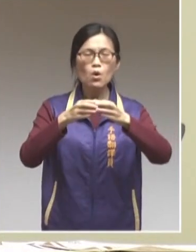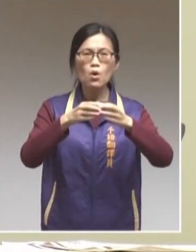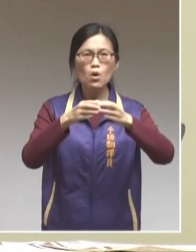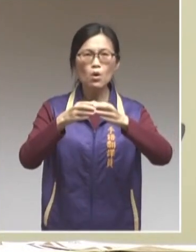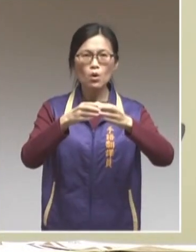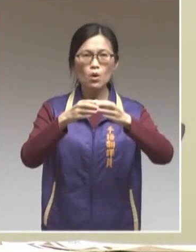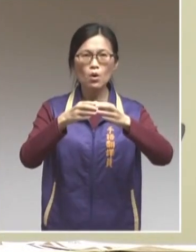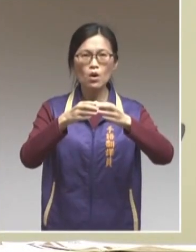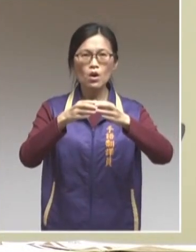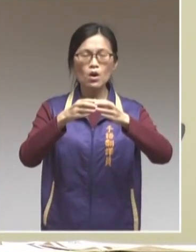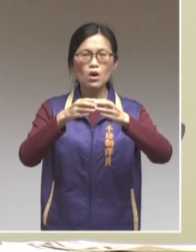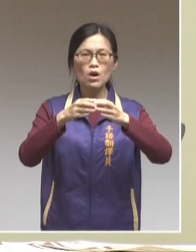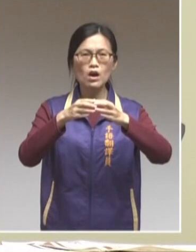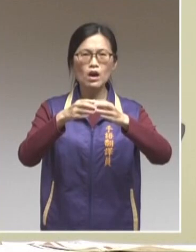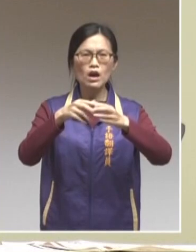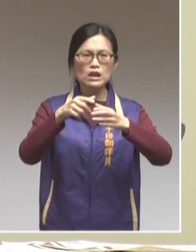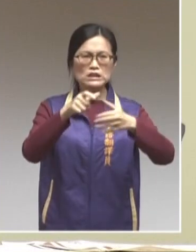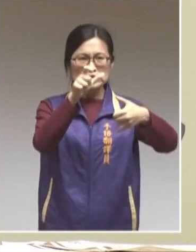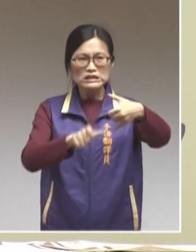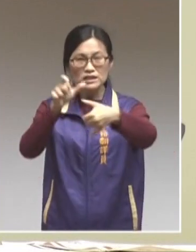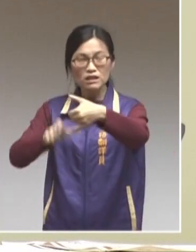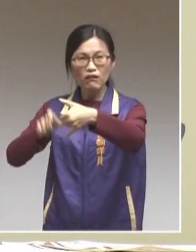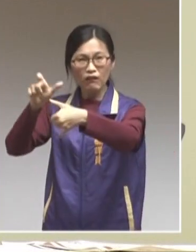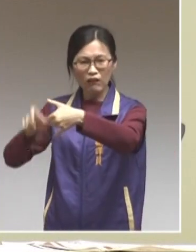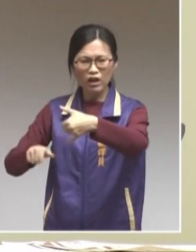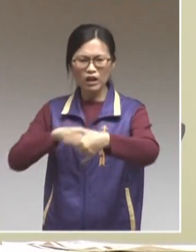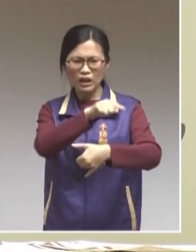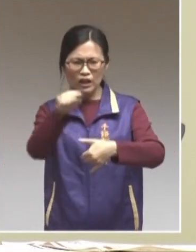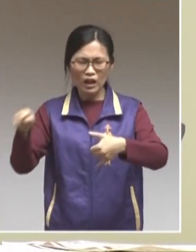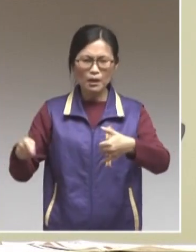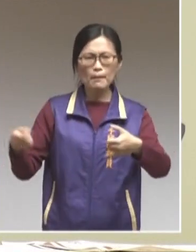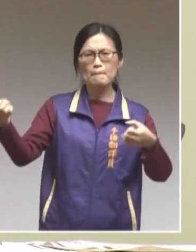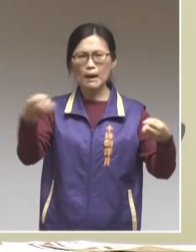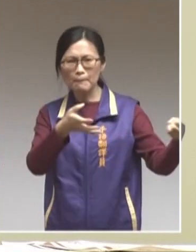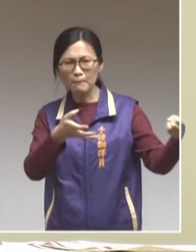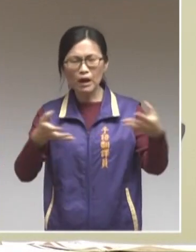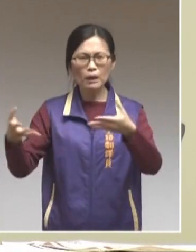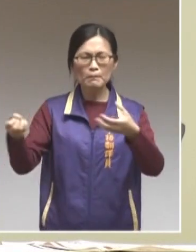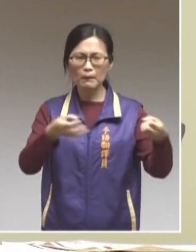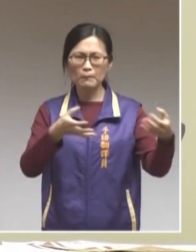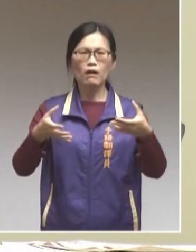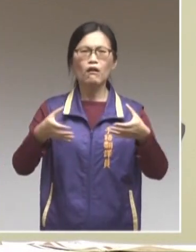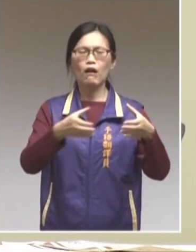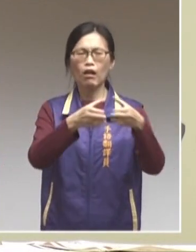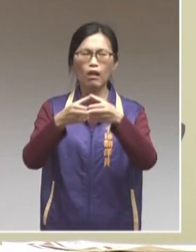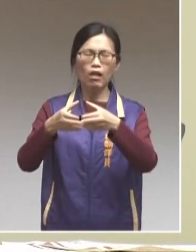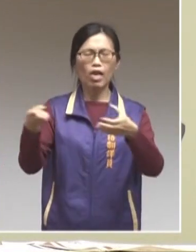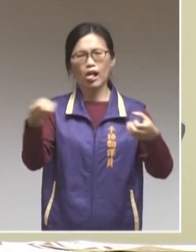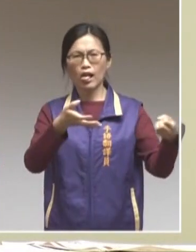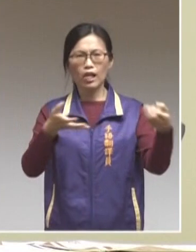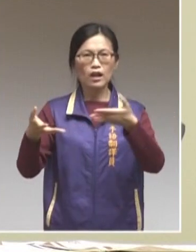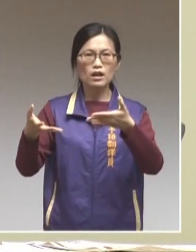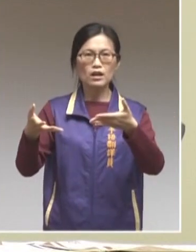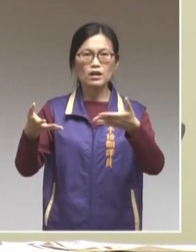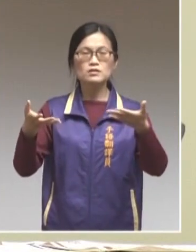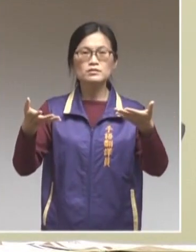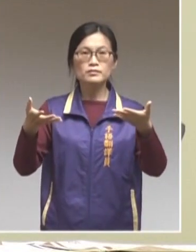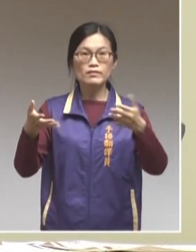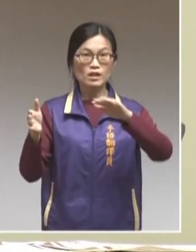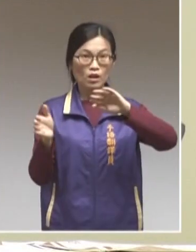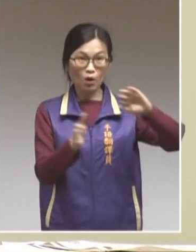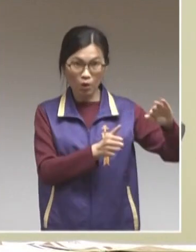这些的个案的一个家庭家族的一个群聚的现象啊。那